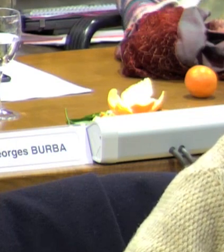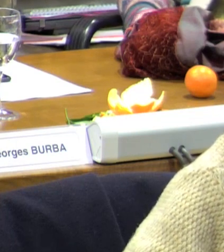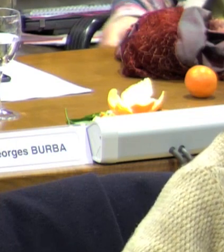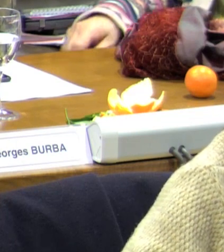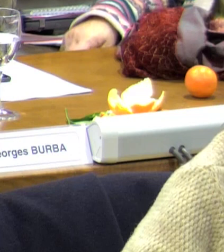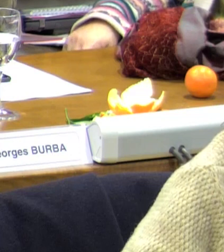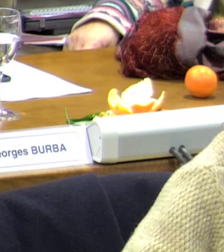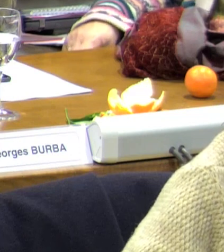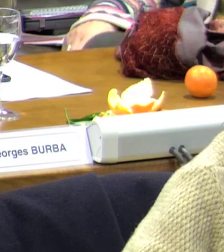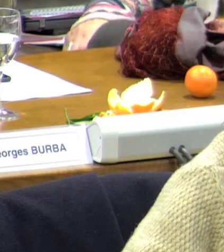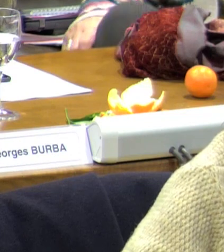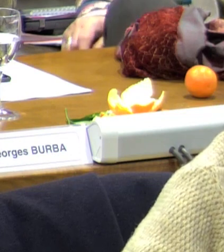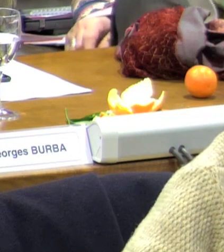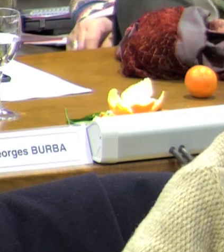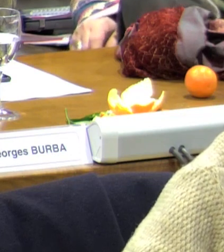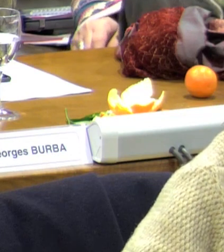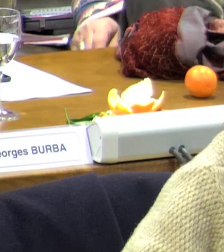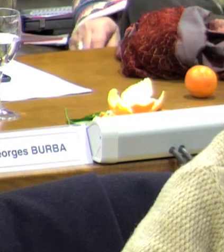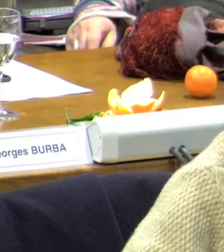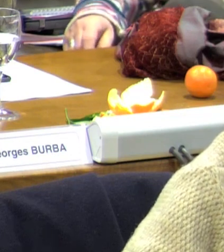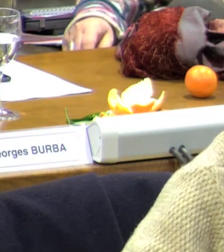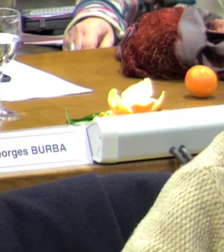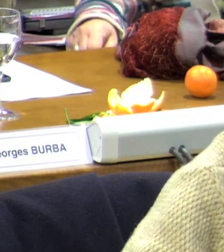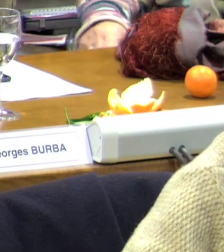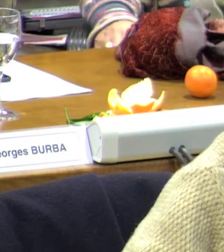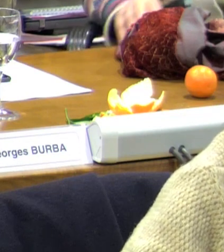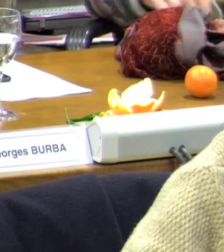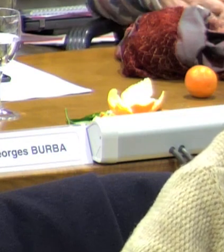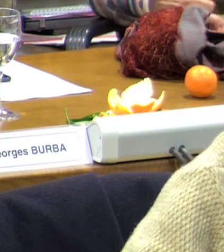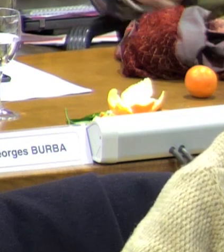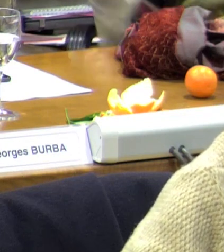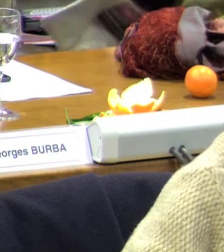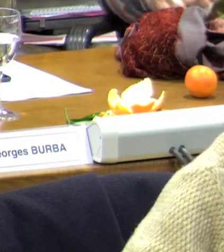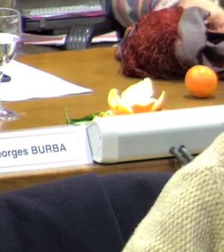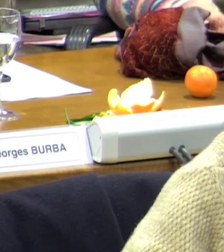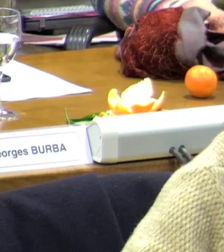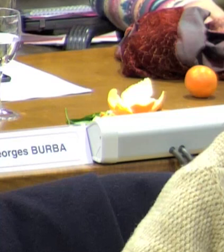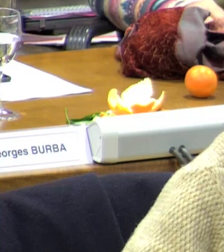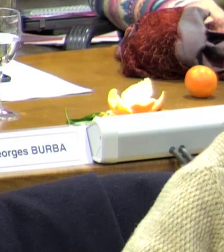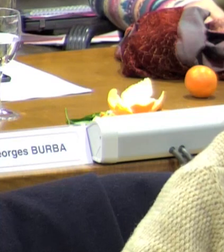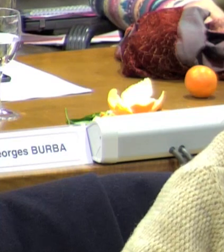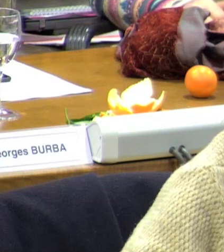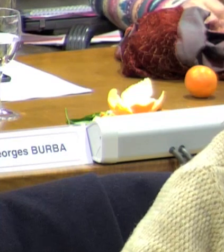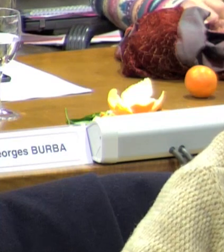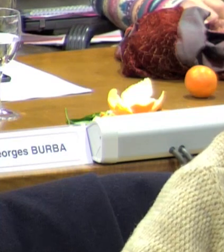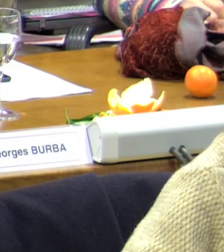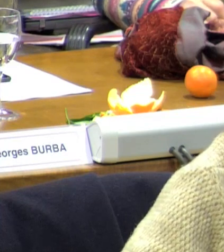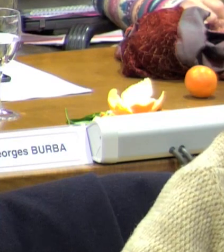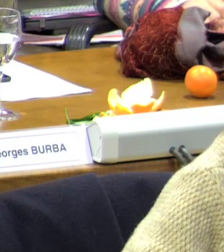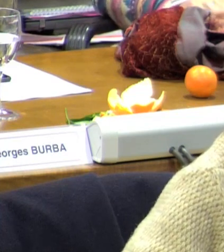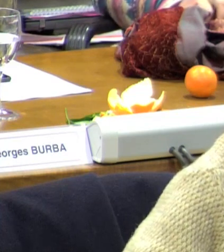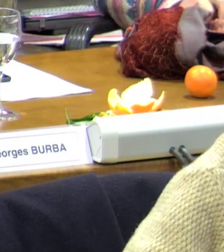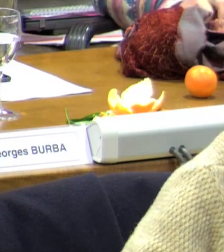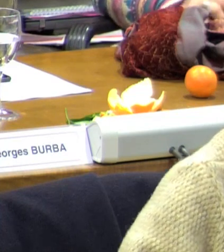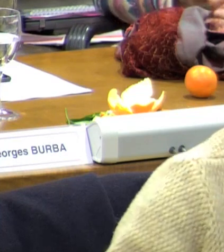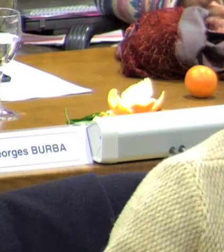il ya donc des travaux qui n'étaient pas prévus qui seront faits pour reprendre l'ensemble des branchements des bornes et des raccordements électriques pour les